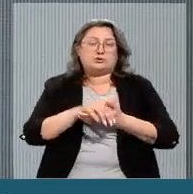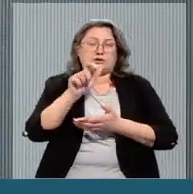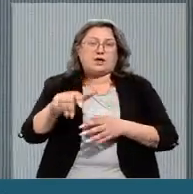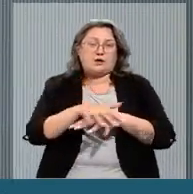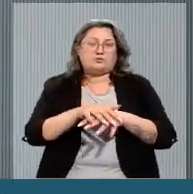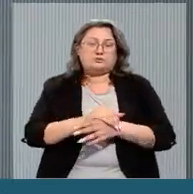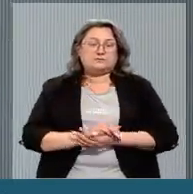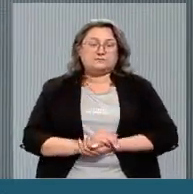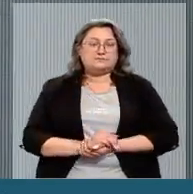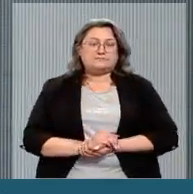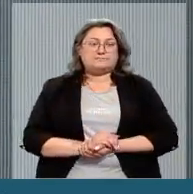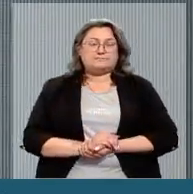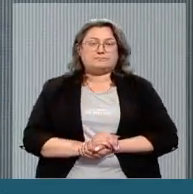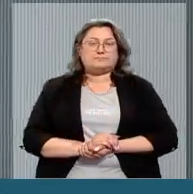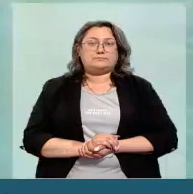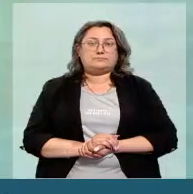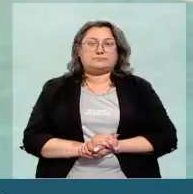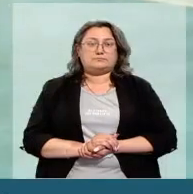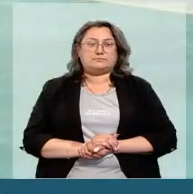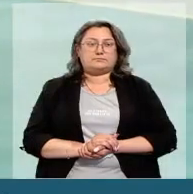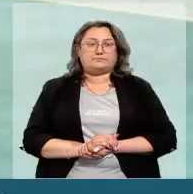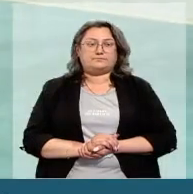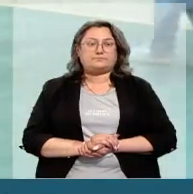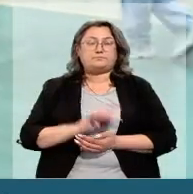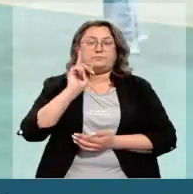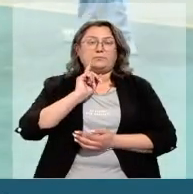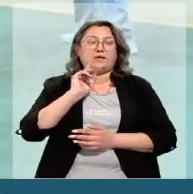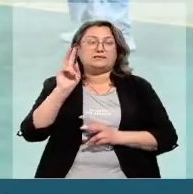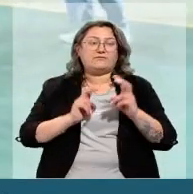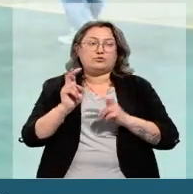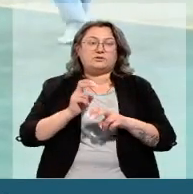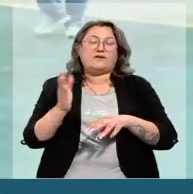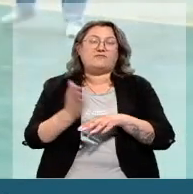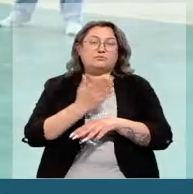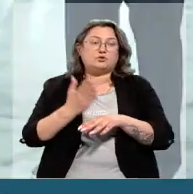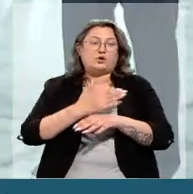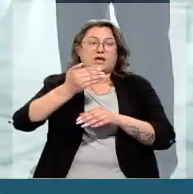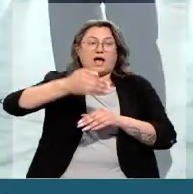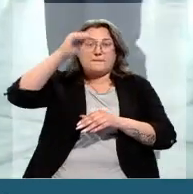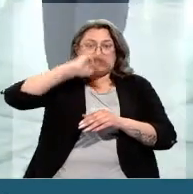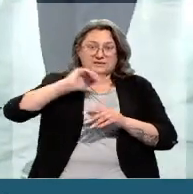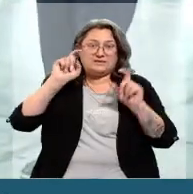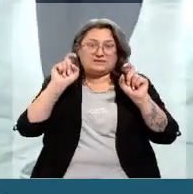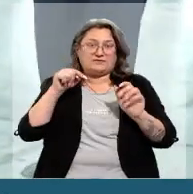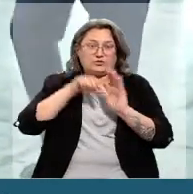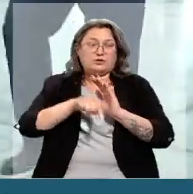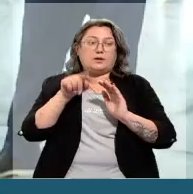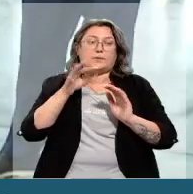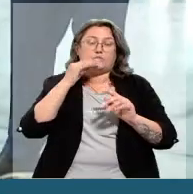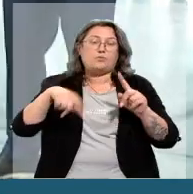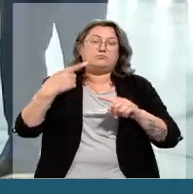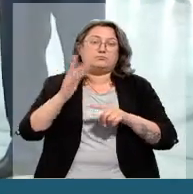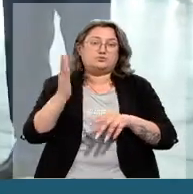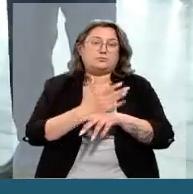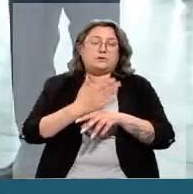істесек, біздің халқымызда бірге түседі. Әзірге зауытта кабиналар, капот шығарылса, алдағы уақытта трактордың алдыңғы